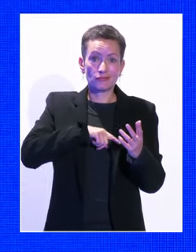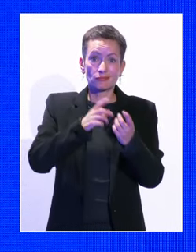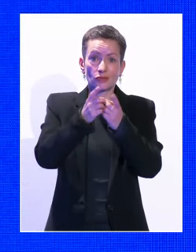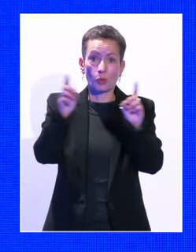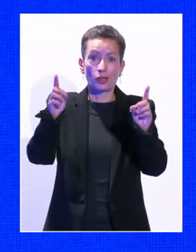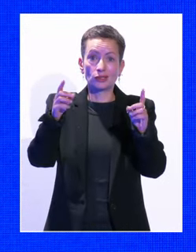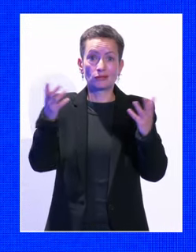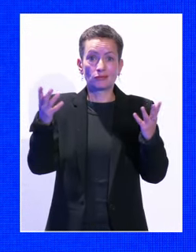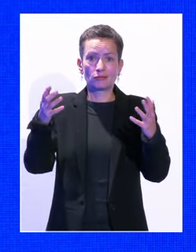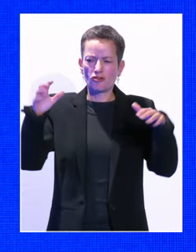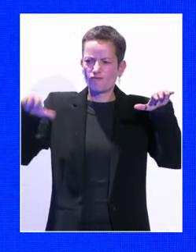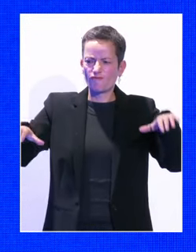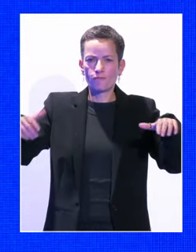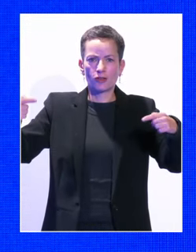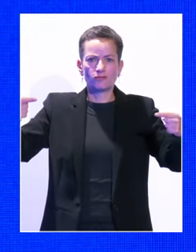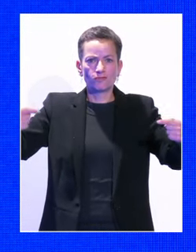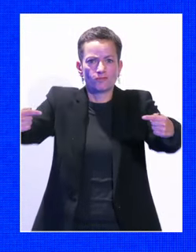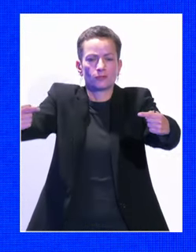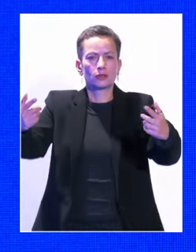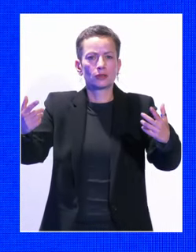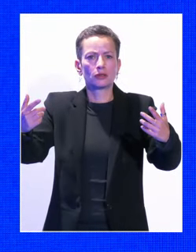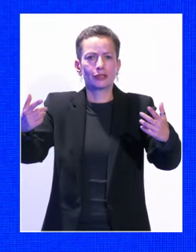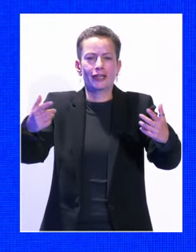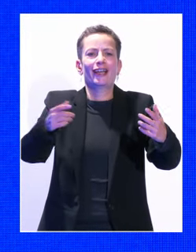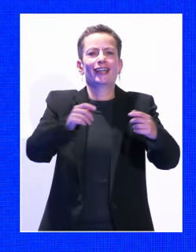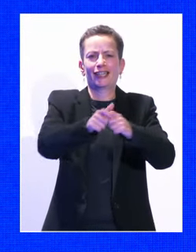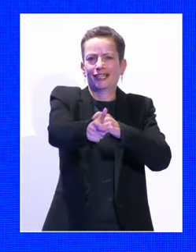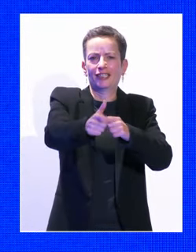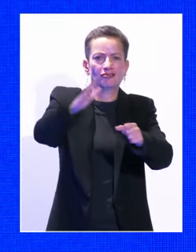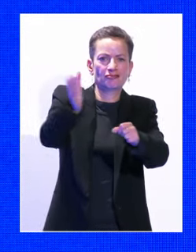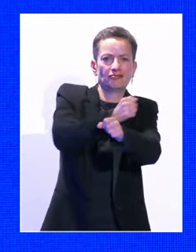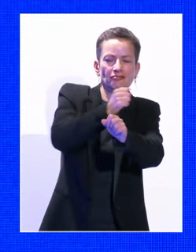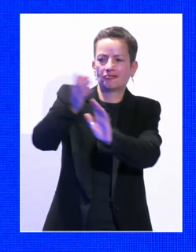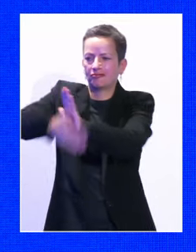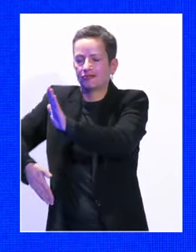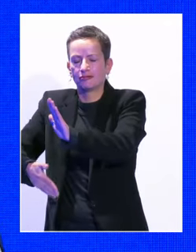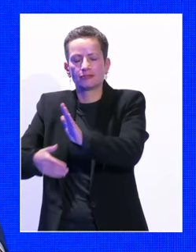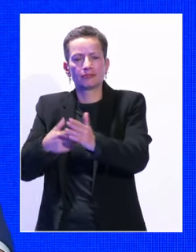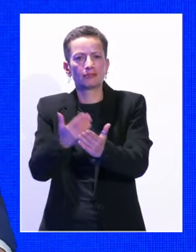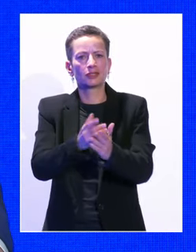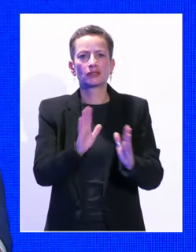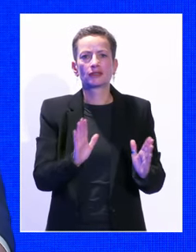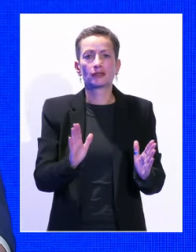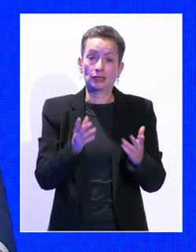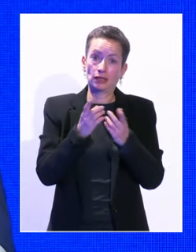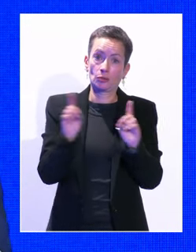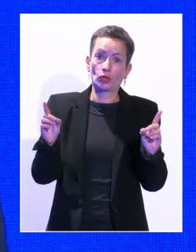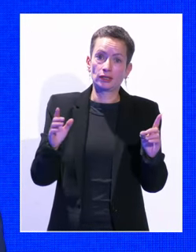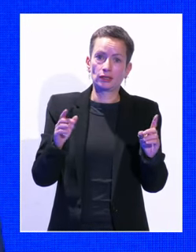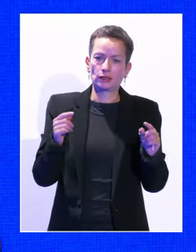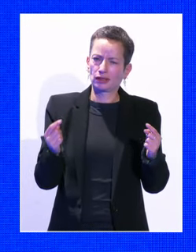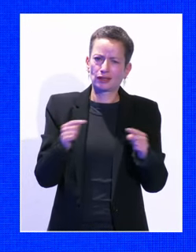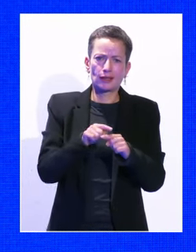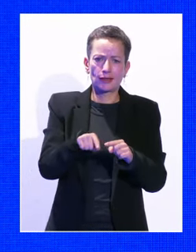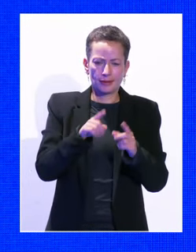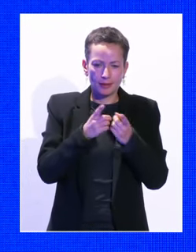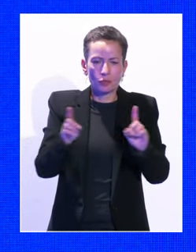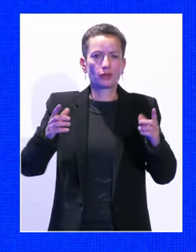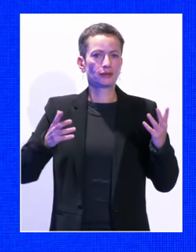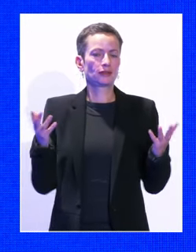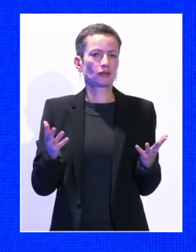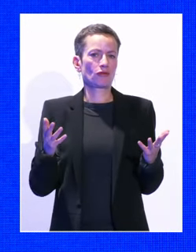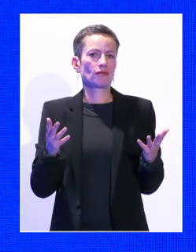camps qui fourniront à la sortie des vainqueurs et des vaincus. Nous croyons que la démocratie, c'est au contraire la